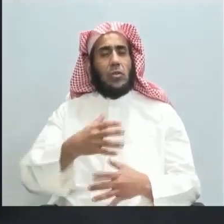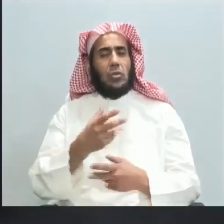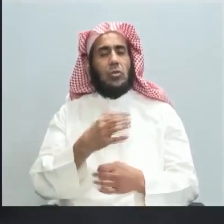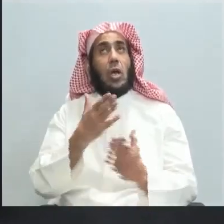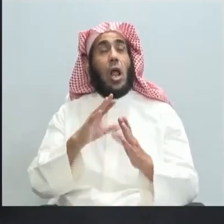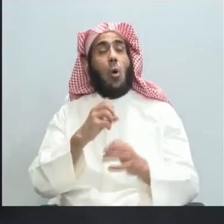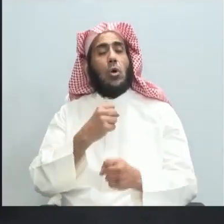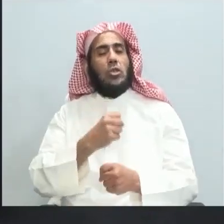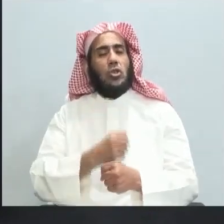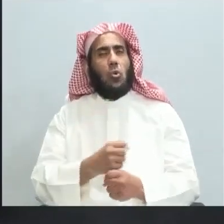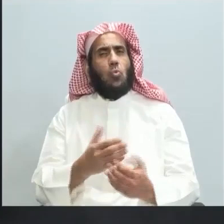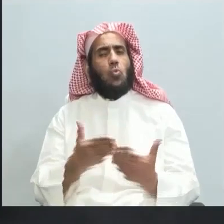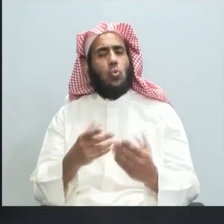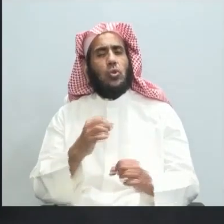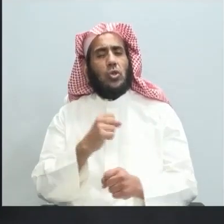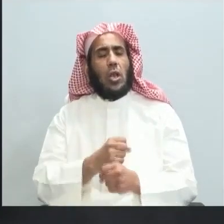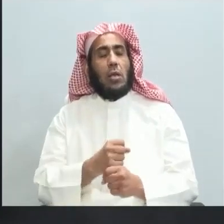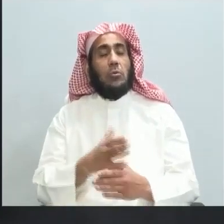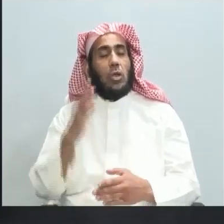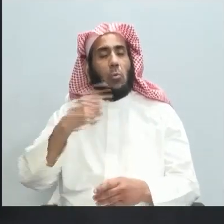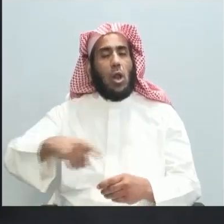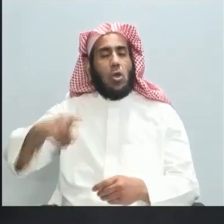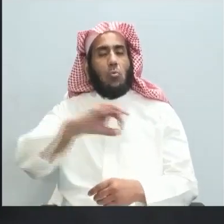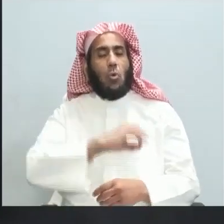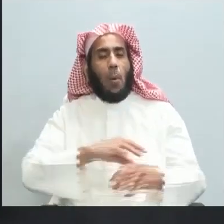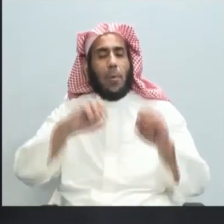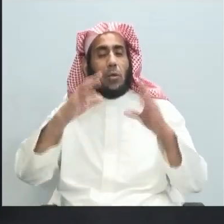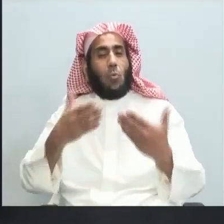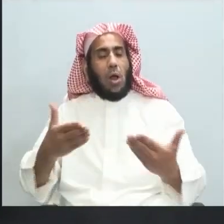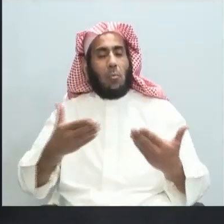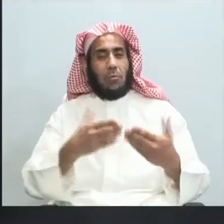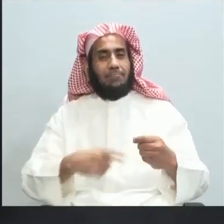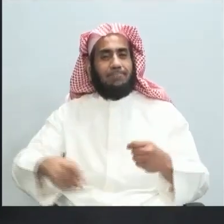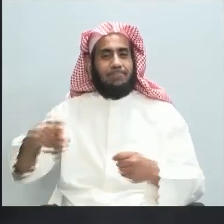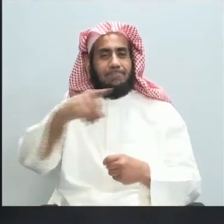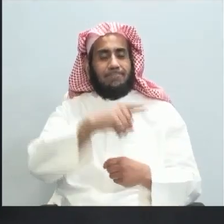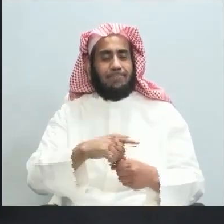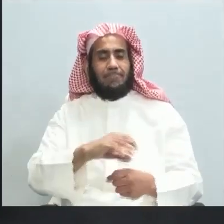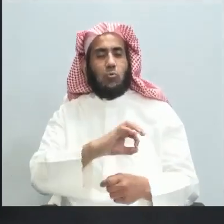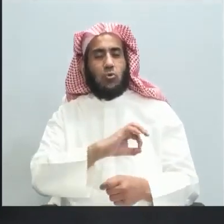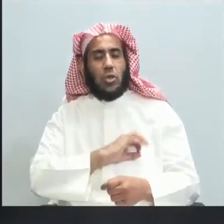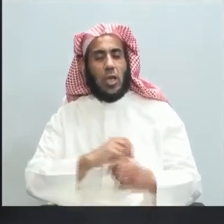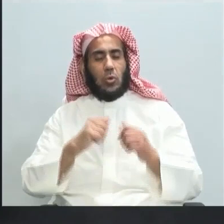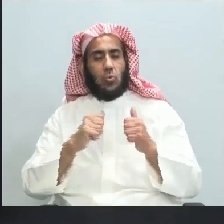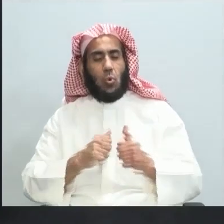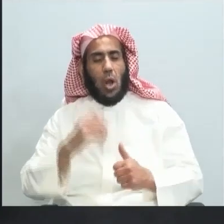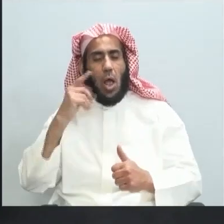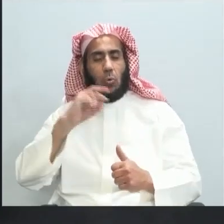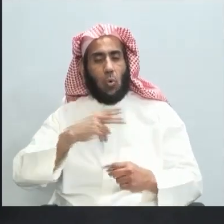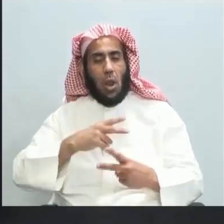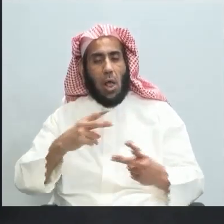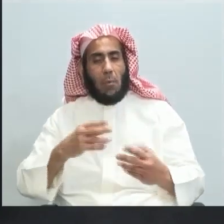وازك السلام السلام عليكم ورحمه الله وبركاته واهلا وسهلا بكم اعزائي الطلاب والطالبات